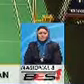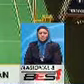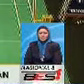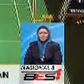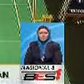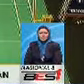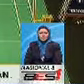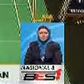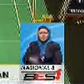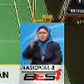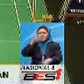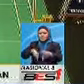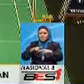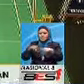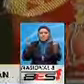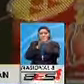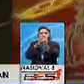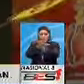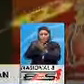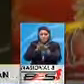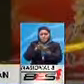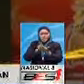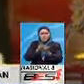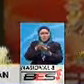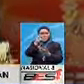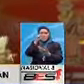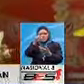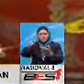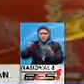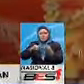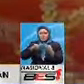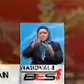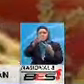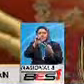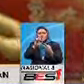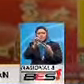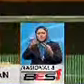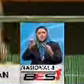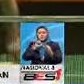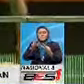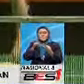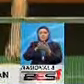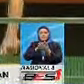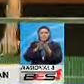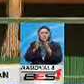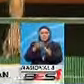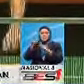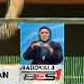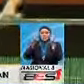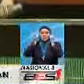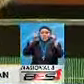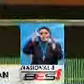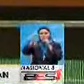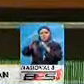manakala dalam acara beregu campuran Tan Kang m Le panjing turut berakar kejutan ke atas pilihan Kelapan chensun go